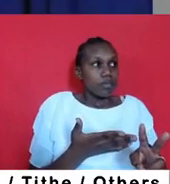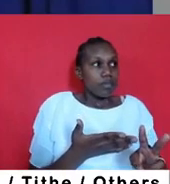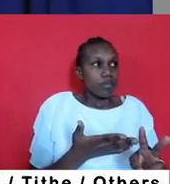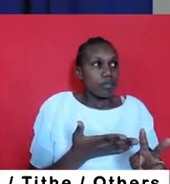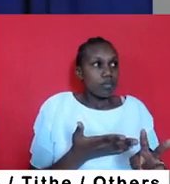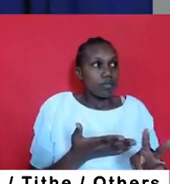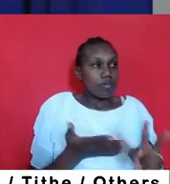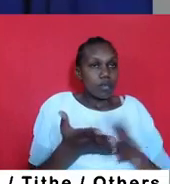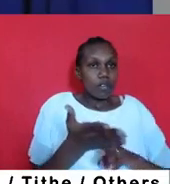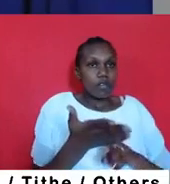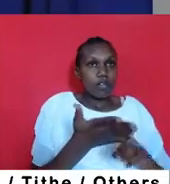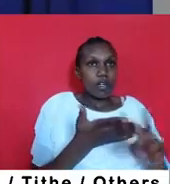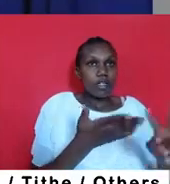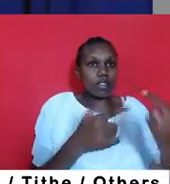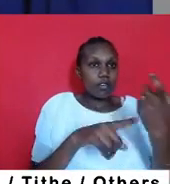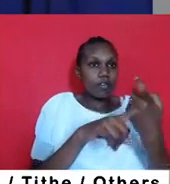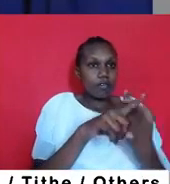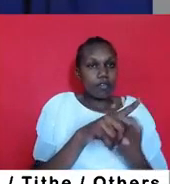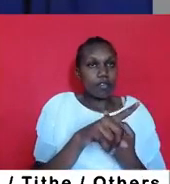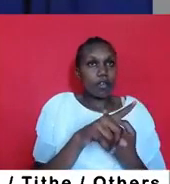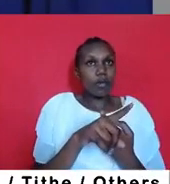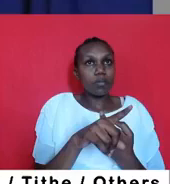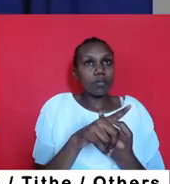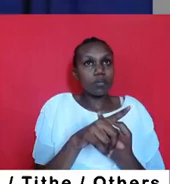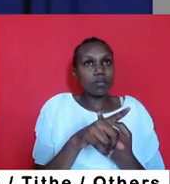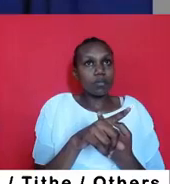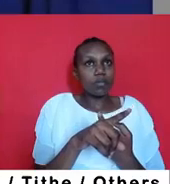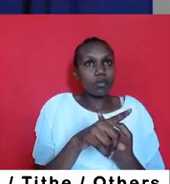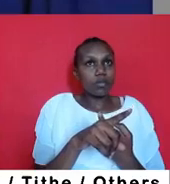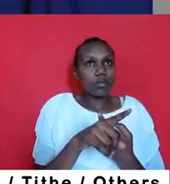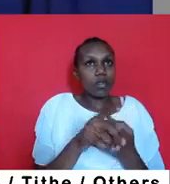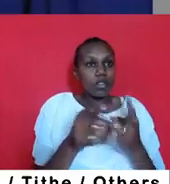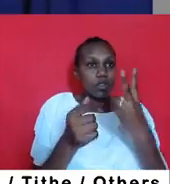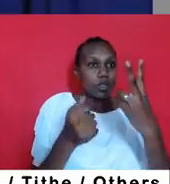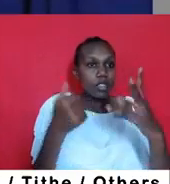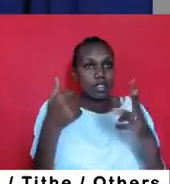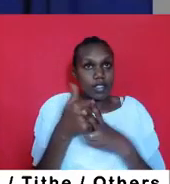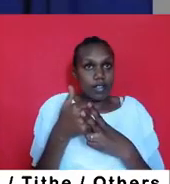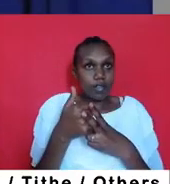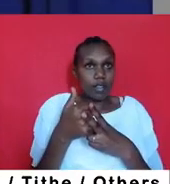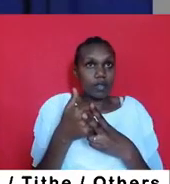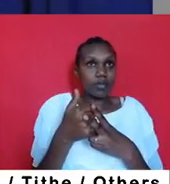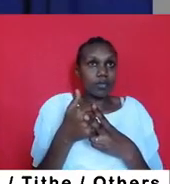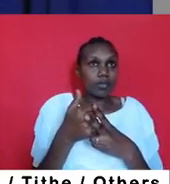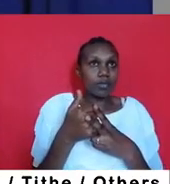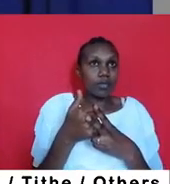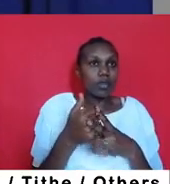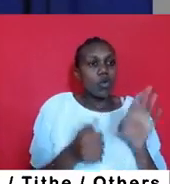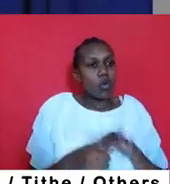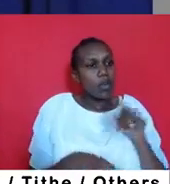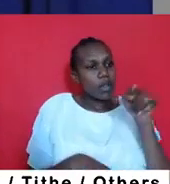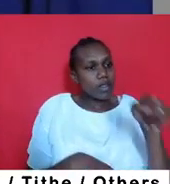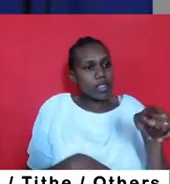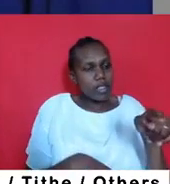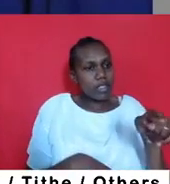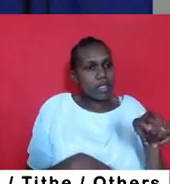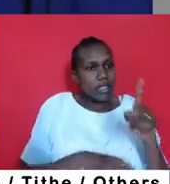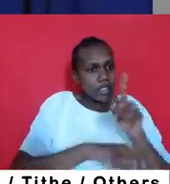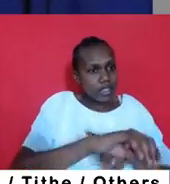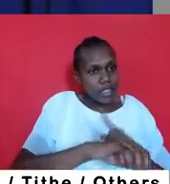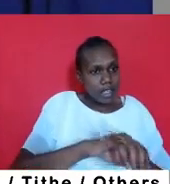wa kutoka mstari wa 27, mwanamke Msamaria